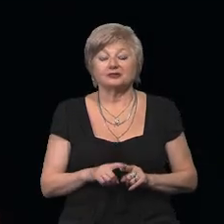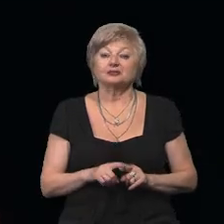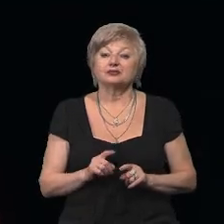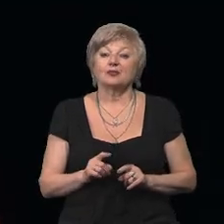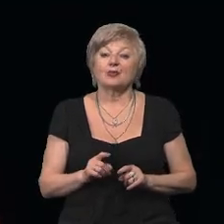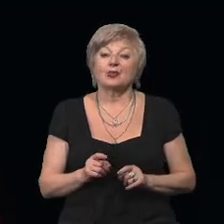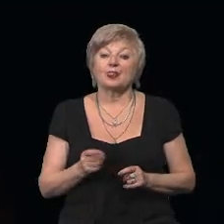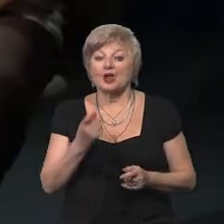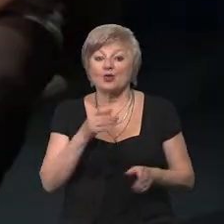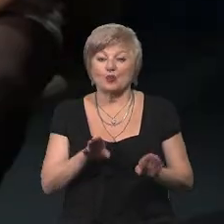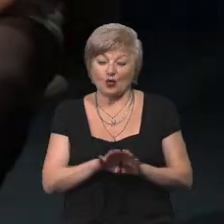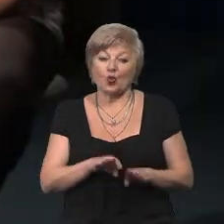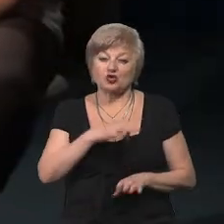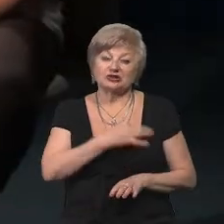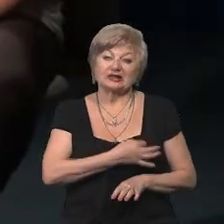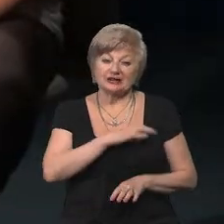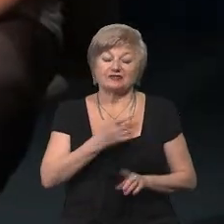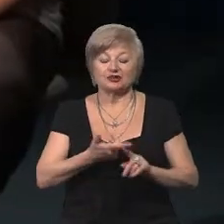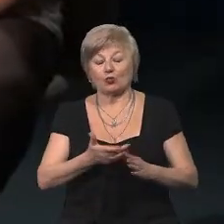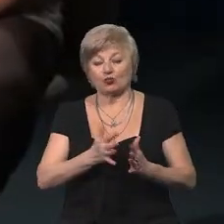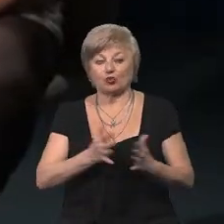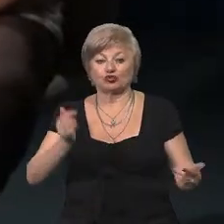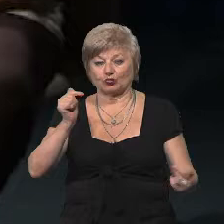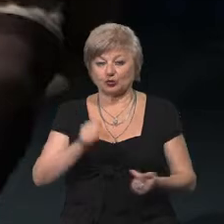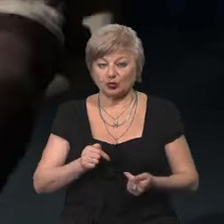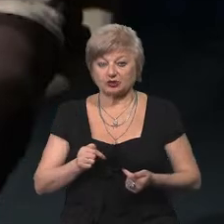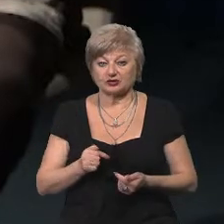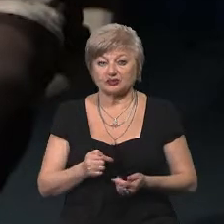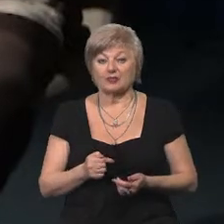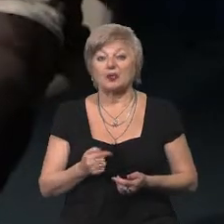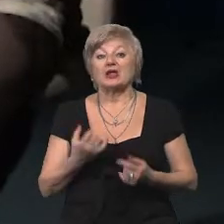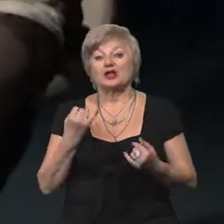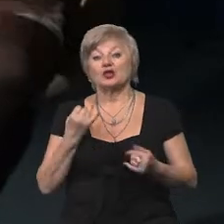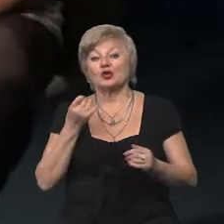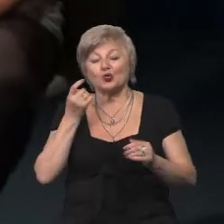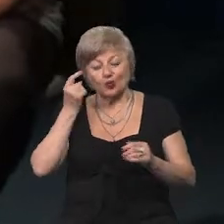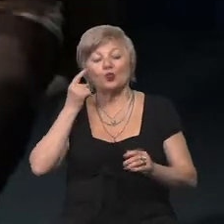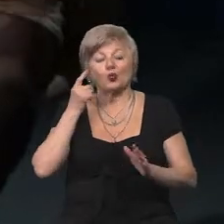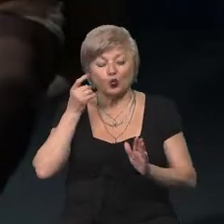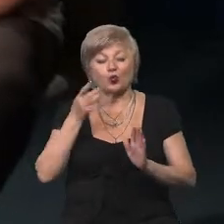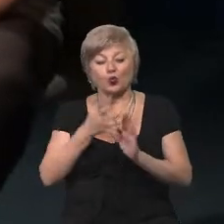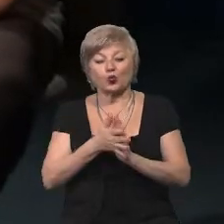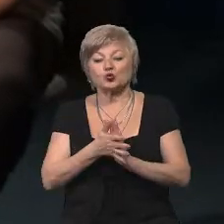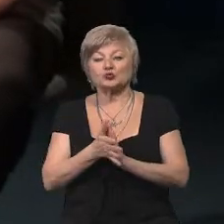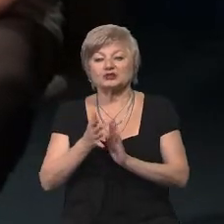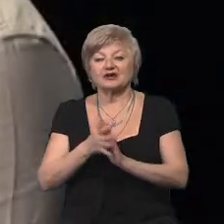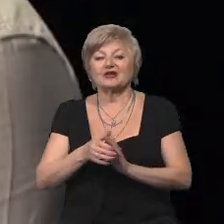как будто детектив, оно более лояльное слово такое. Ну и узнаваемое не только для тех, кто постарше, а для тех, кто помладше. Ну вот три